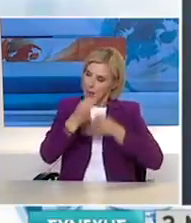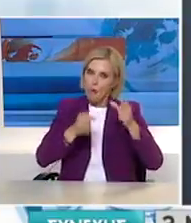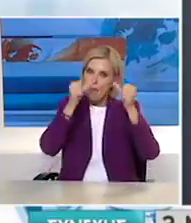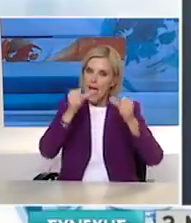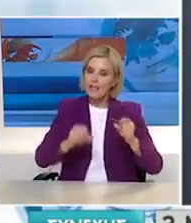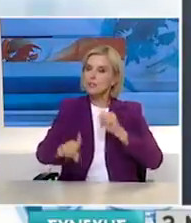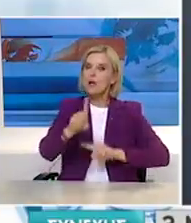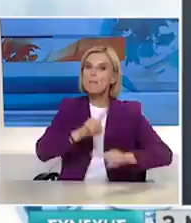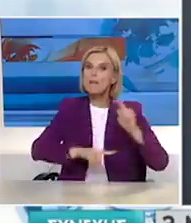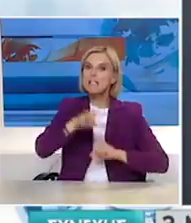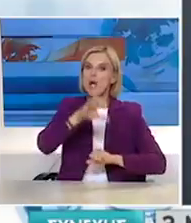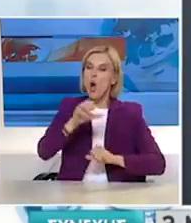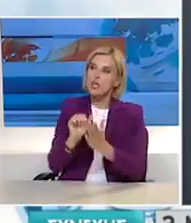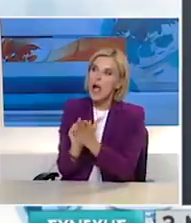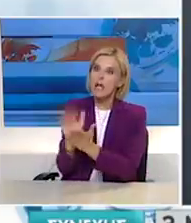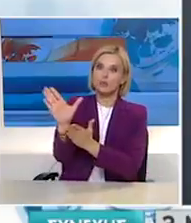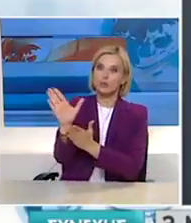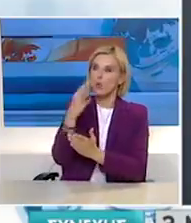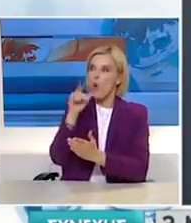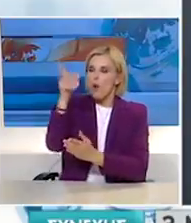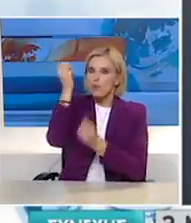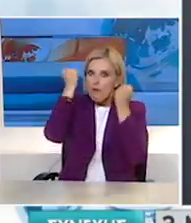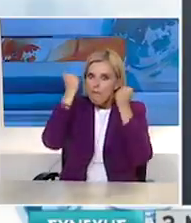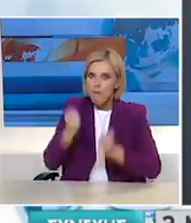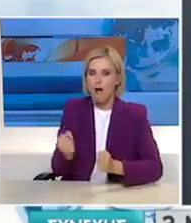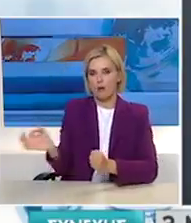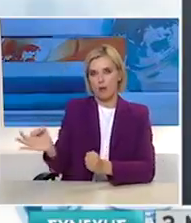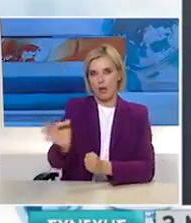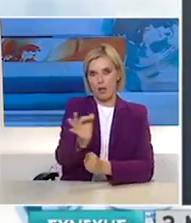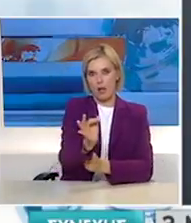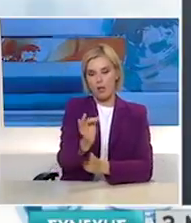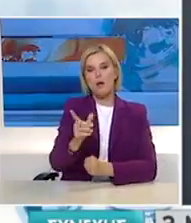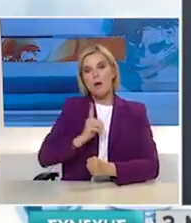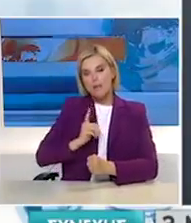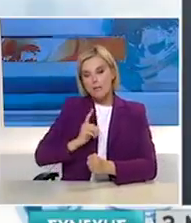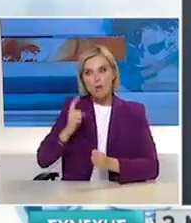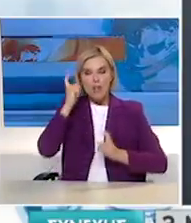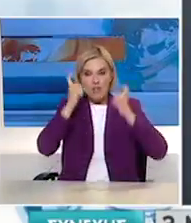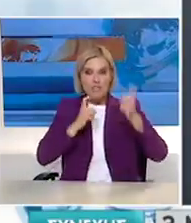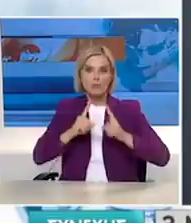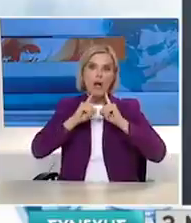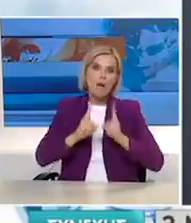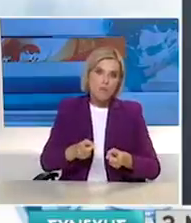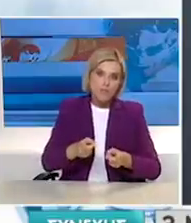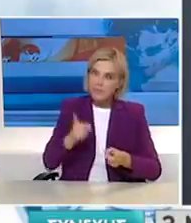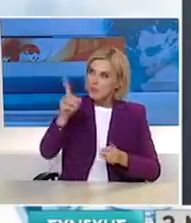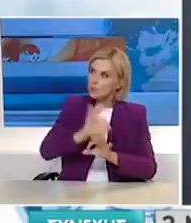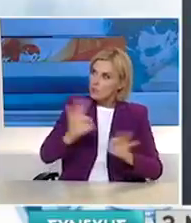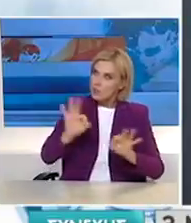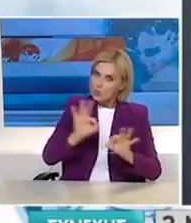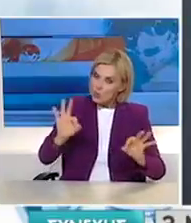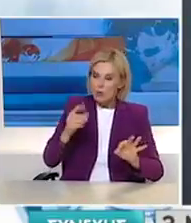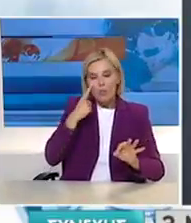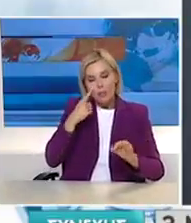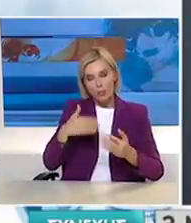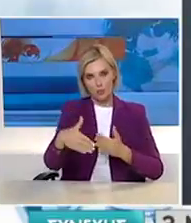παρακολουθούνται αναφορικά με τα επιδημιολογικά χαρακτηριστικά τους, προκειμένου να ληφθούν αποφάσεις απελευθέρωσης εφόσον κριθεί ότι πληρούν τα